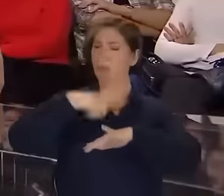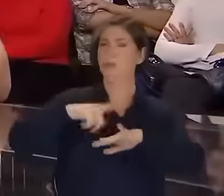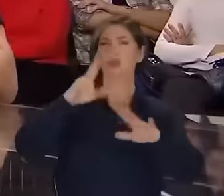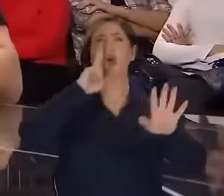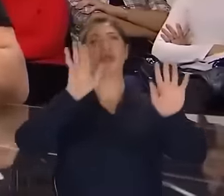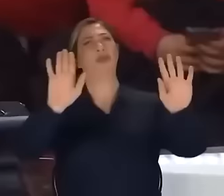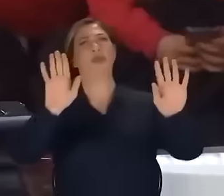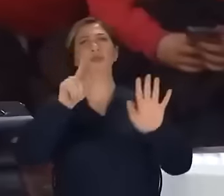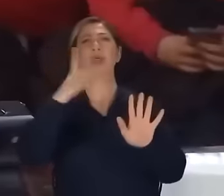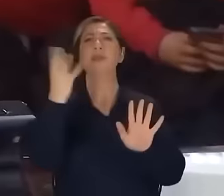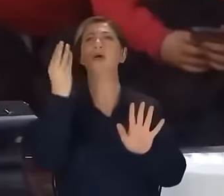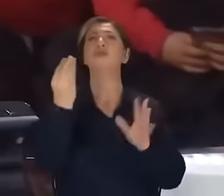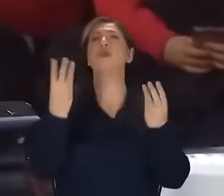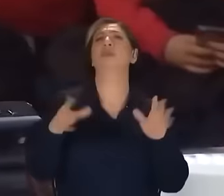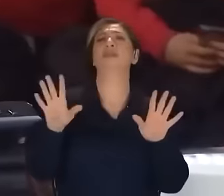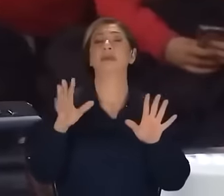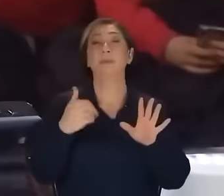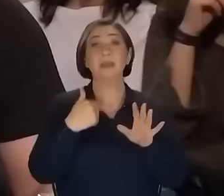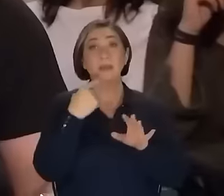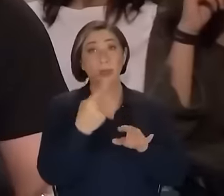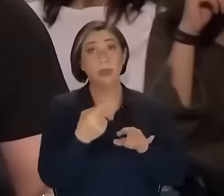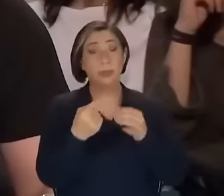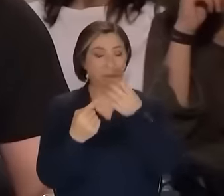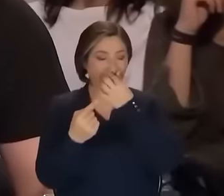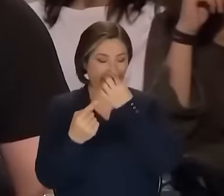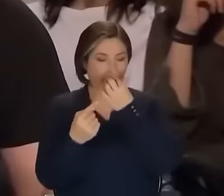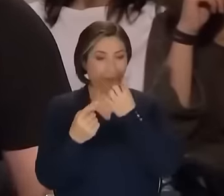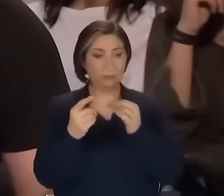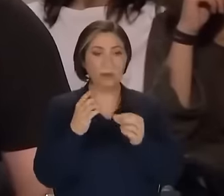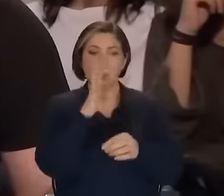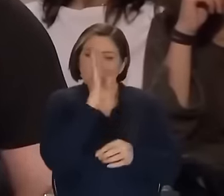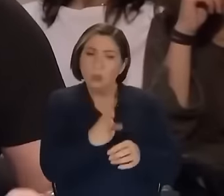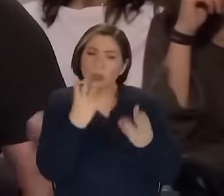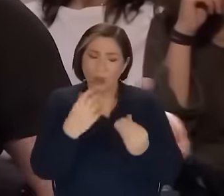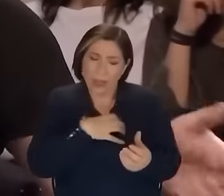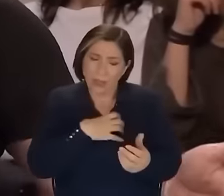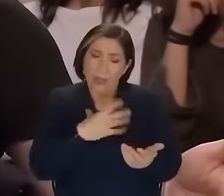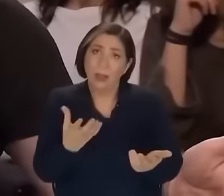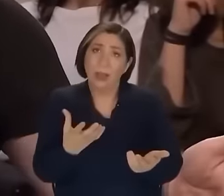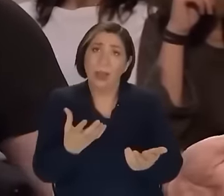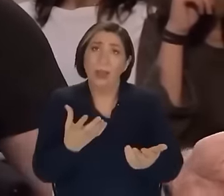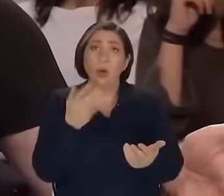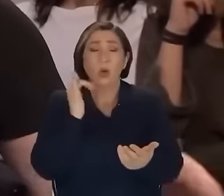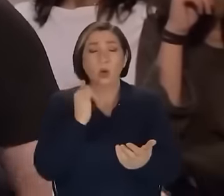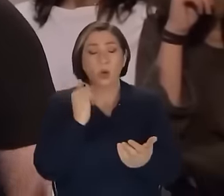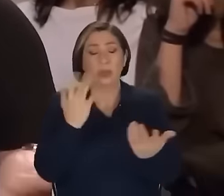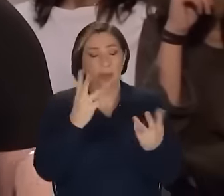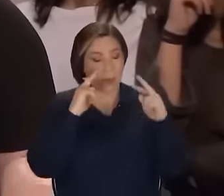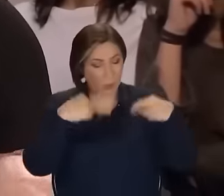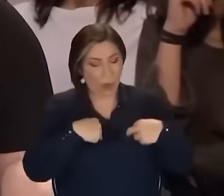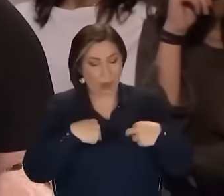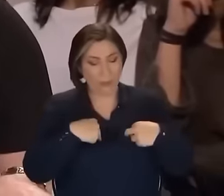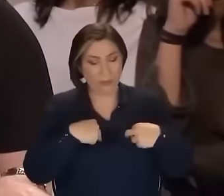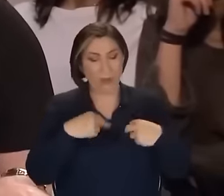yani. Daha bundan iyisi olmaz. Ben diyorum ki dürüst olalım kendimize. Kötü durumumuzu görelim yani